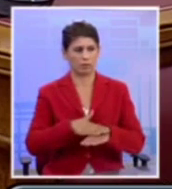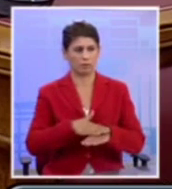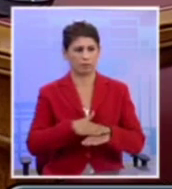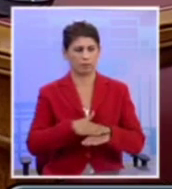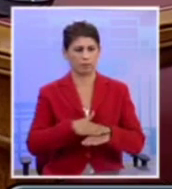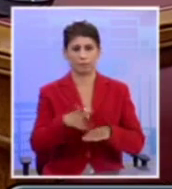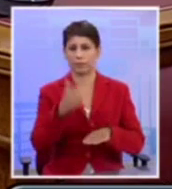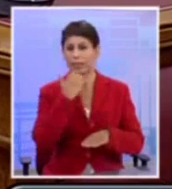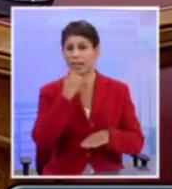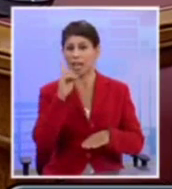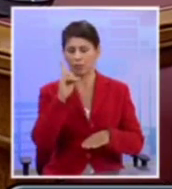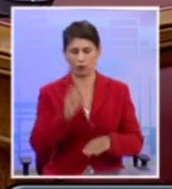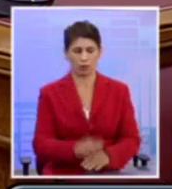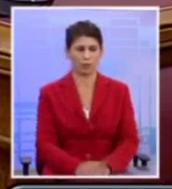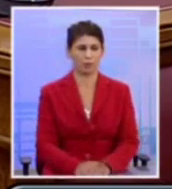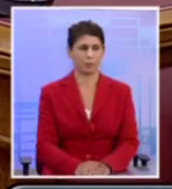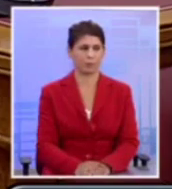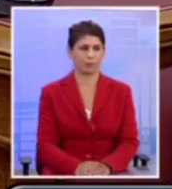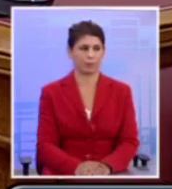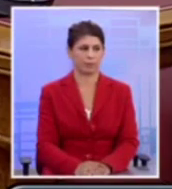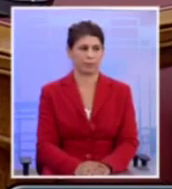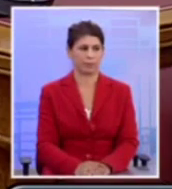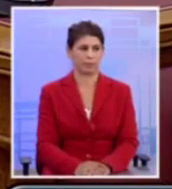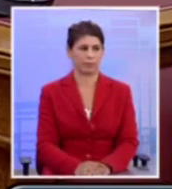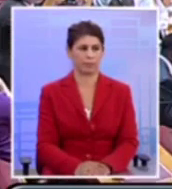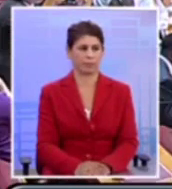με συγχωρείτε, έκανα λάθος μια στιγμή, θέλω να βρω ακριβώς.